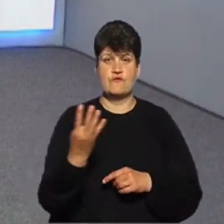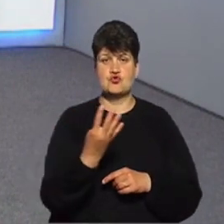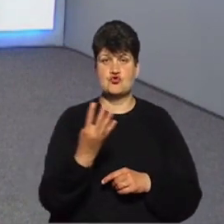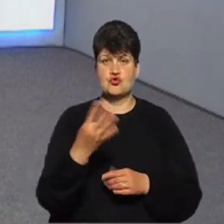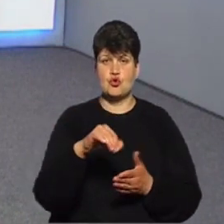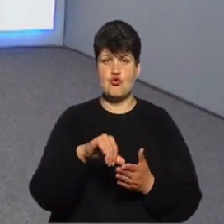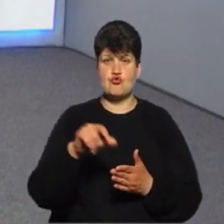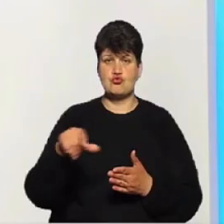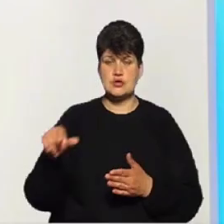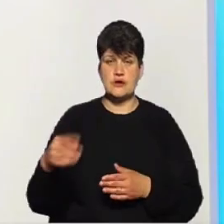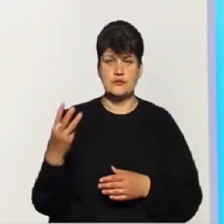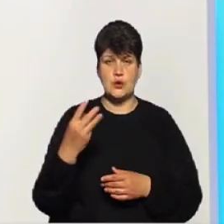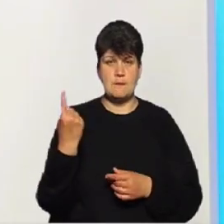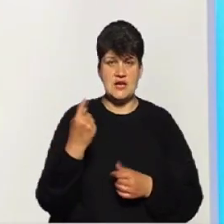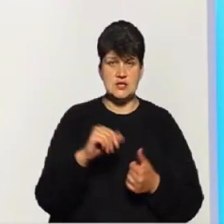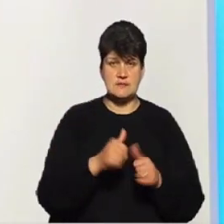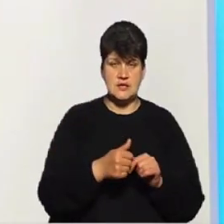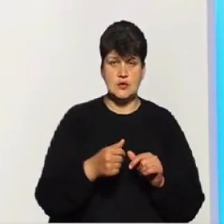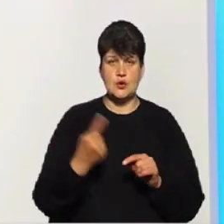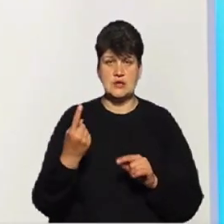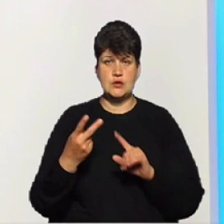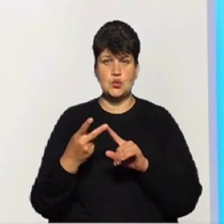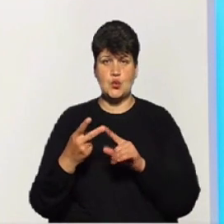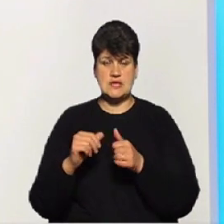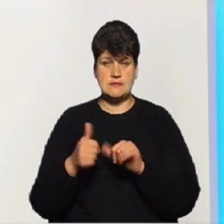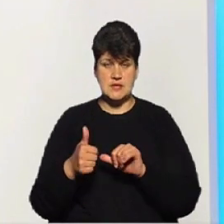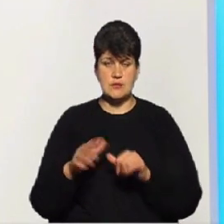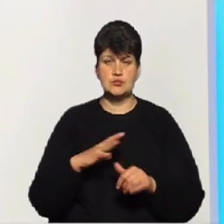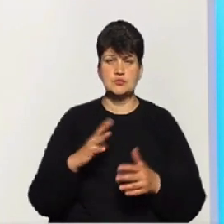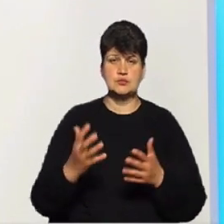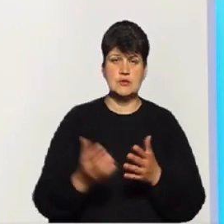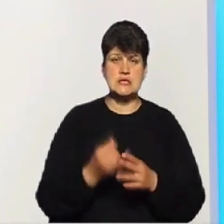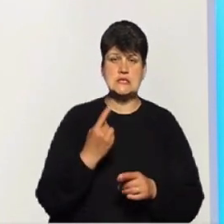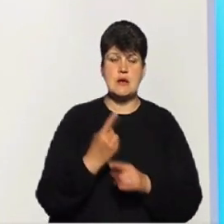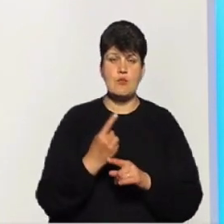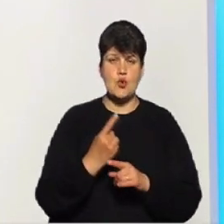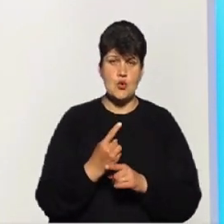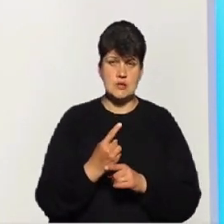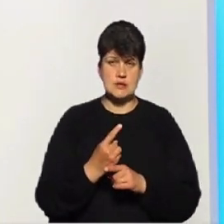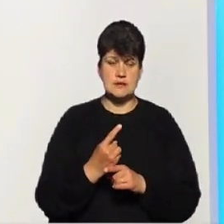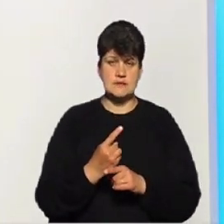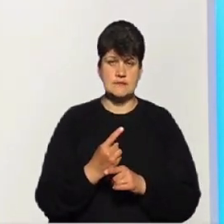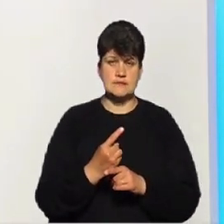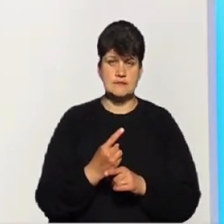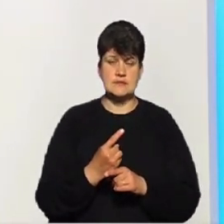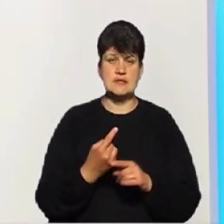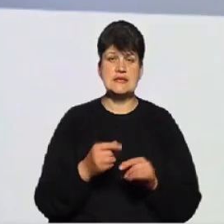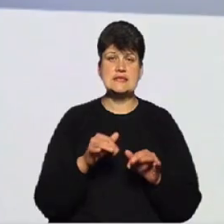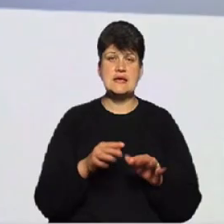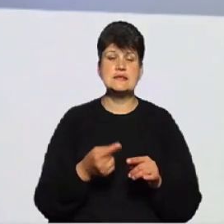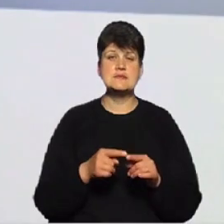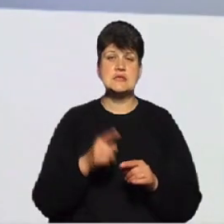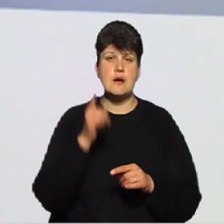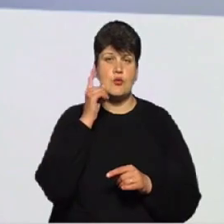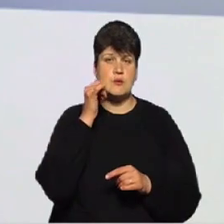3 з них в першу зміну і 1 в другу зміну, були виявлені заборонені засоби, а саме мобільні телефони. Факт